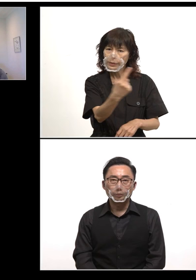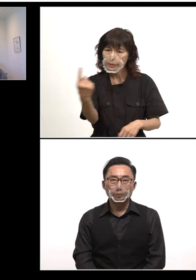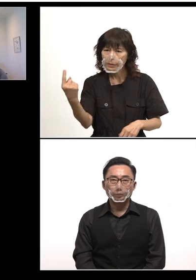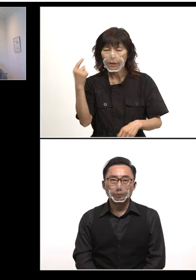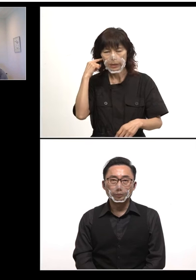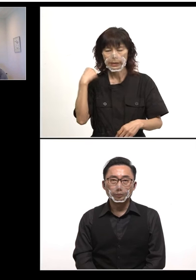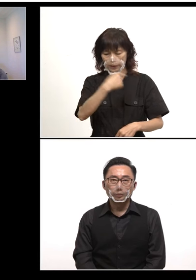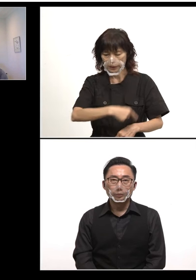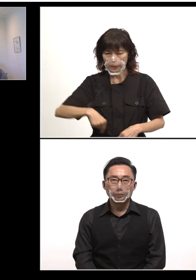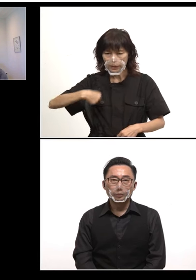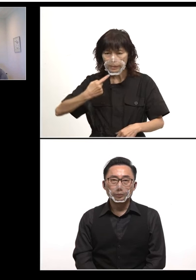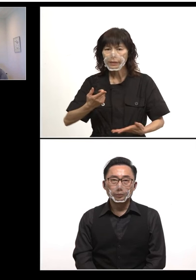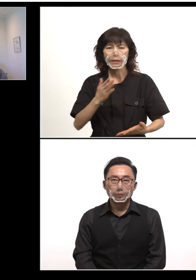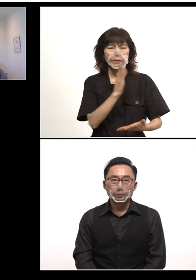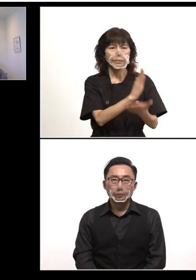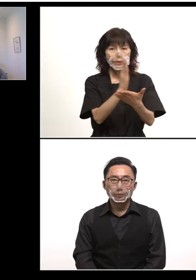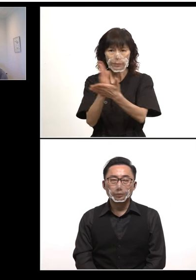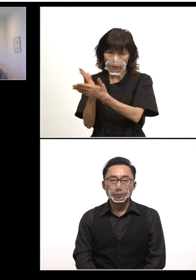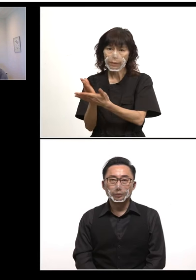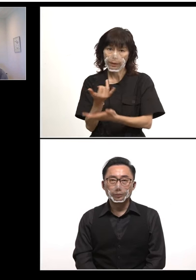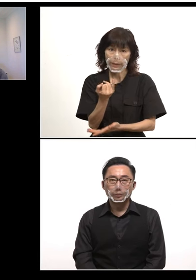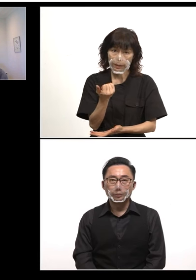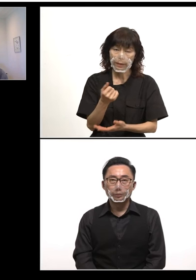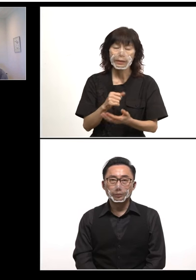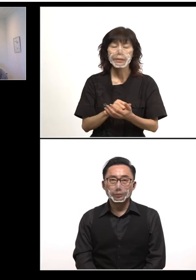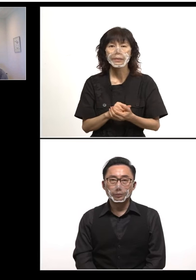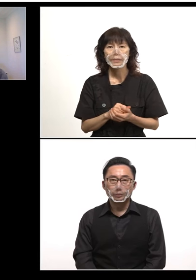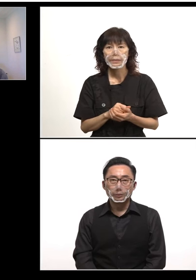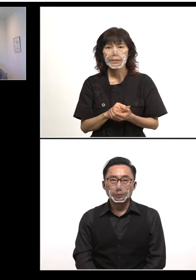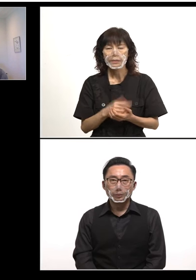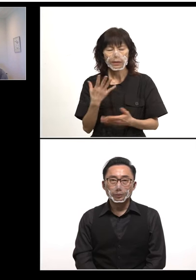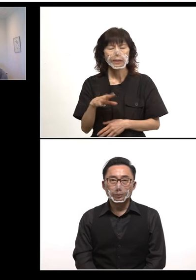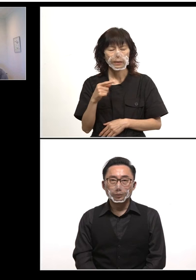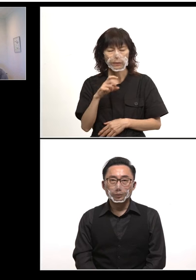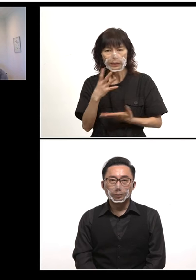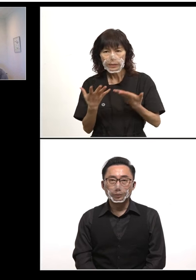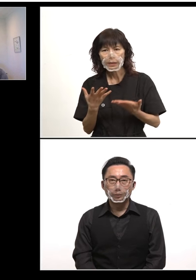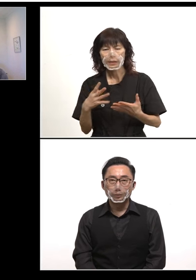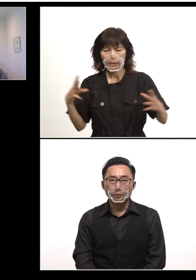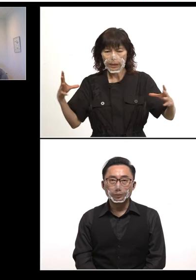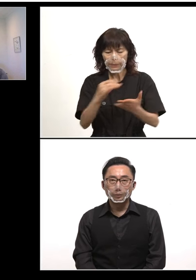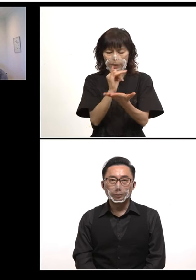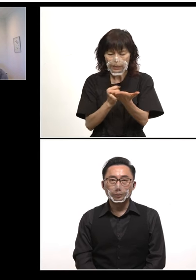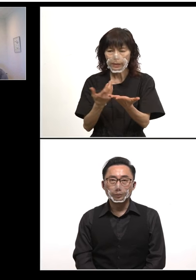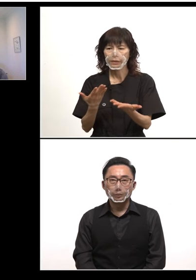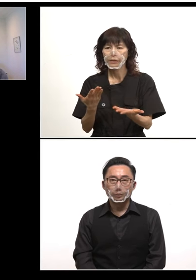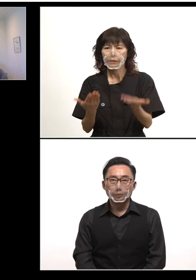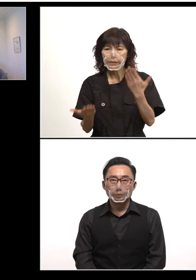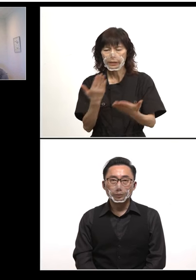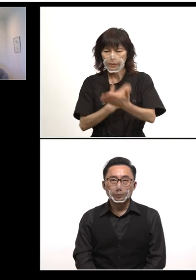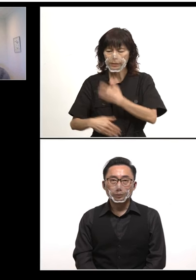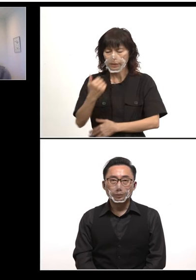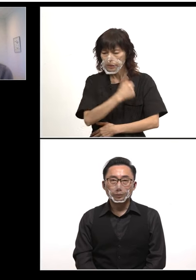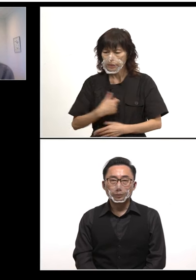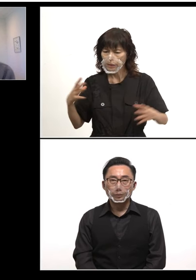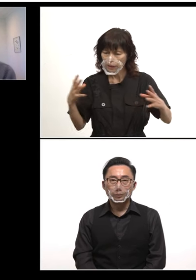係有身體差異嘅，我哋每個人都係唔同嘅。好多時大家咧一聽到做共融藝術或者身體唔同嘅朋友，就將嗰件